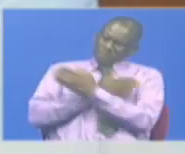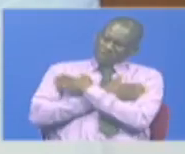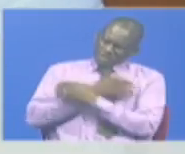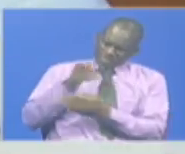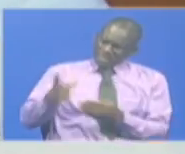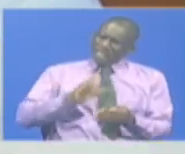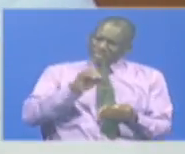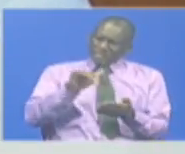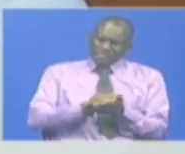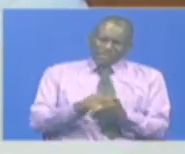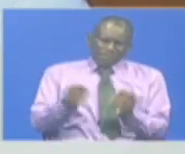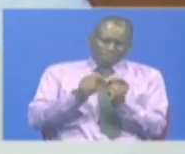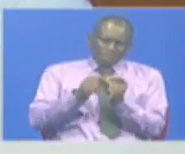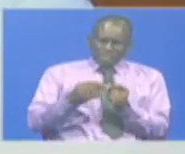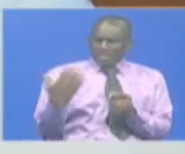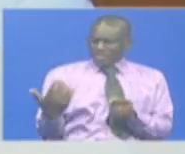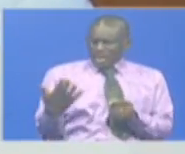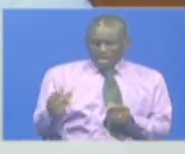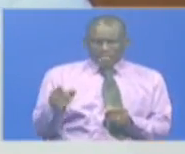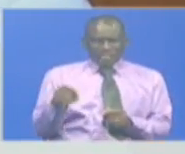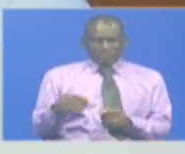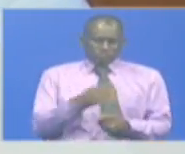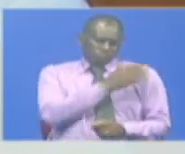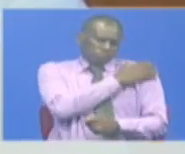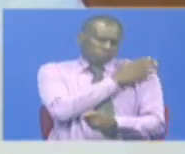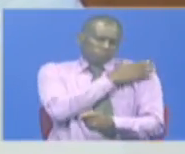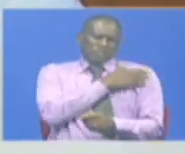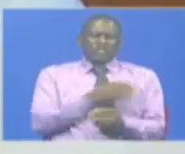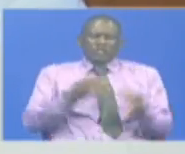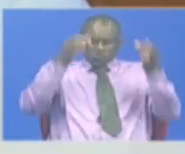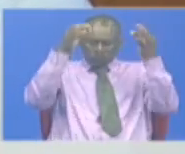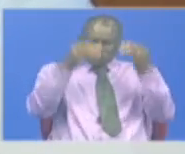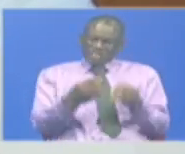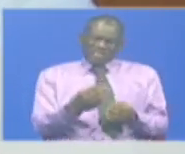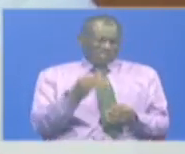mkono unamuuma. So tukaona ni kitu cha kawaida.